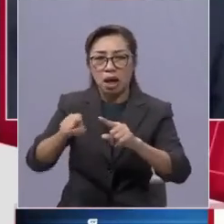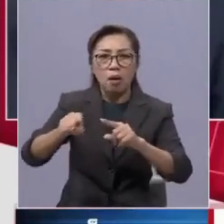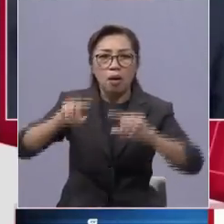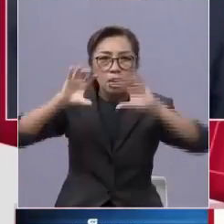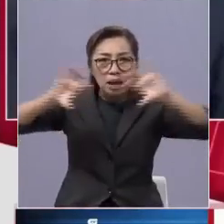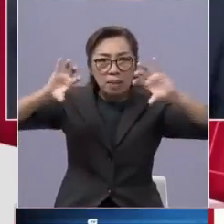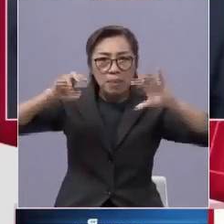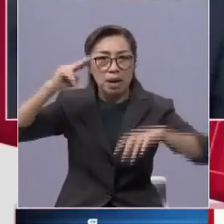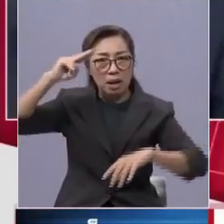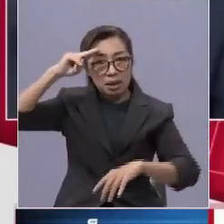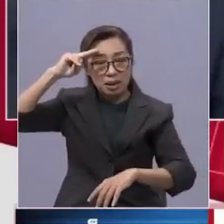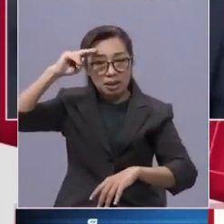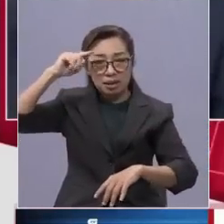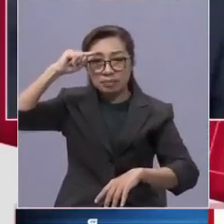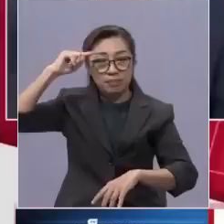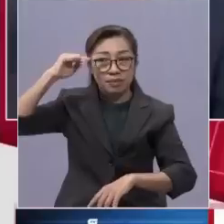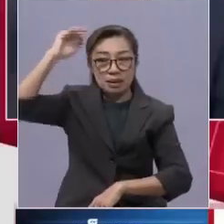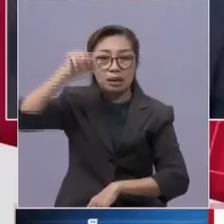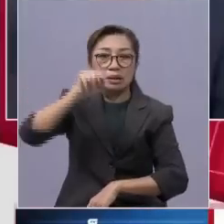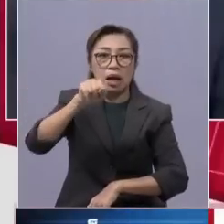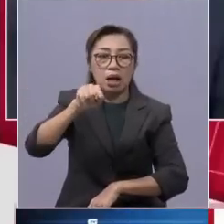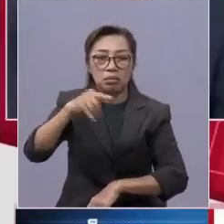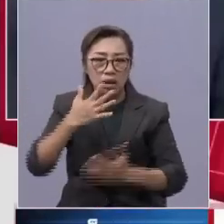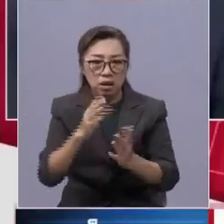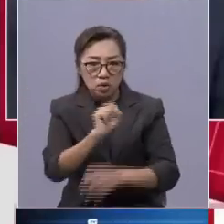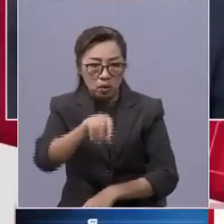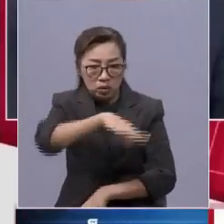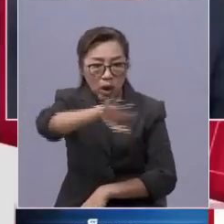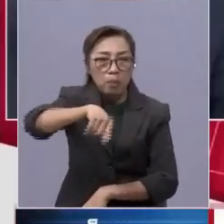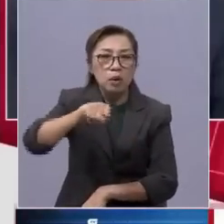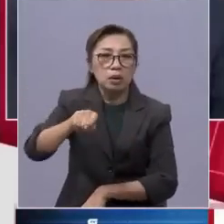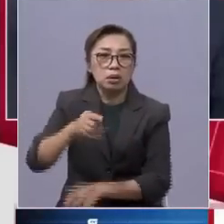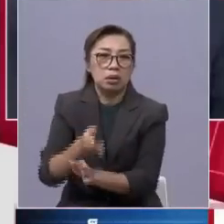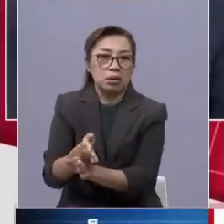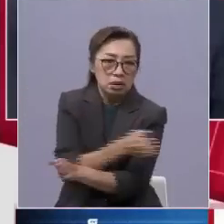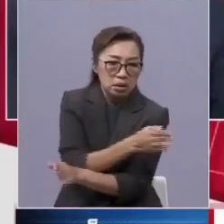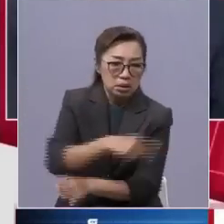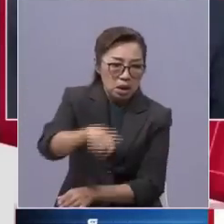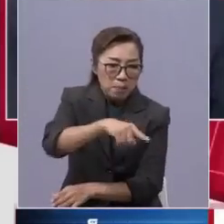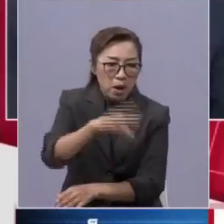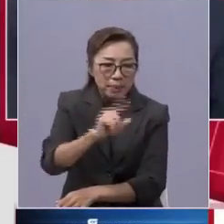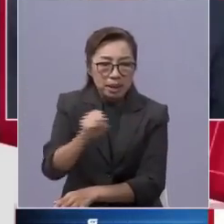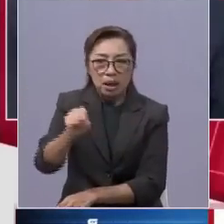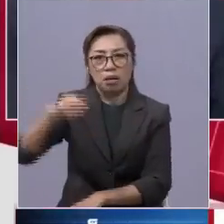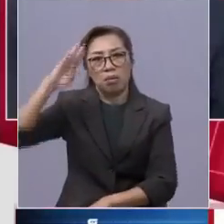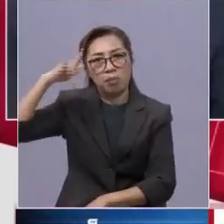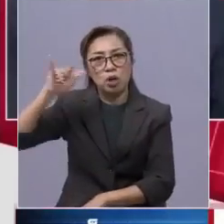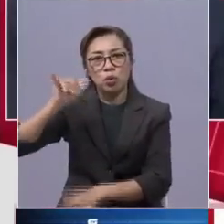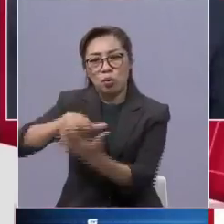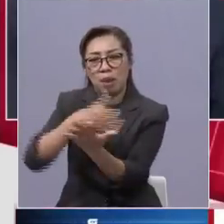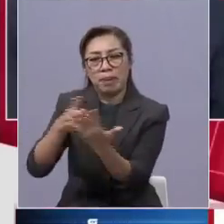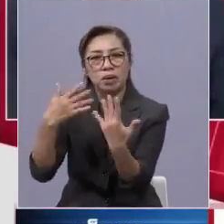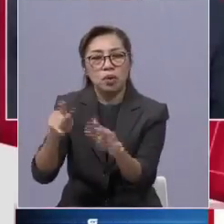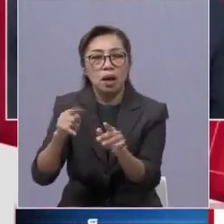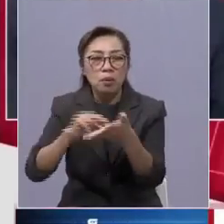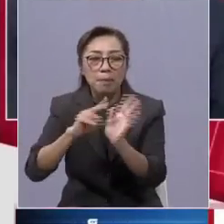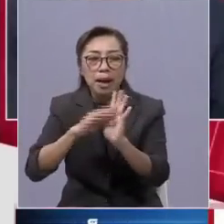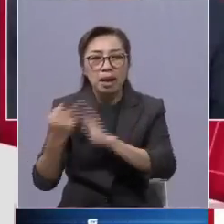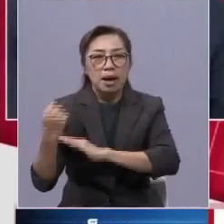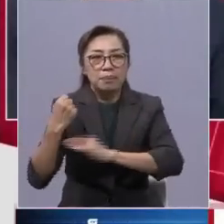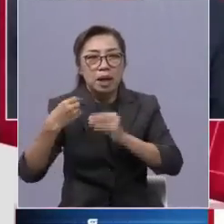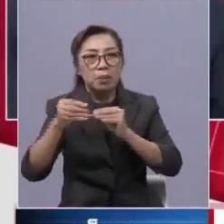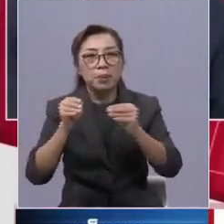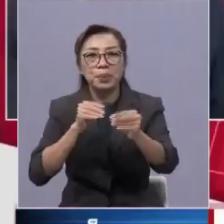ฐานค้ำยันอำนาจคือขุมกำลังของพลเอกประยุทธ์ที่วางไว้อยู่แล้วด้วยซ้ำมันเป็นลักษณะเหมือนกับการประนีประนอมอำนาจมากกว่